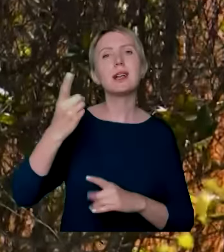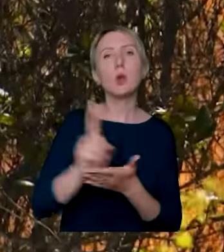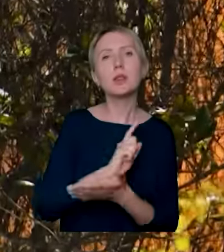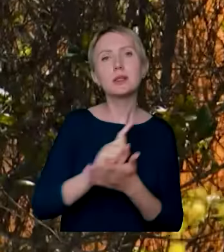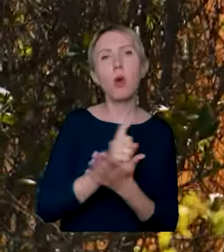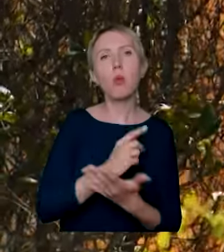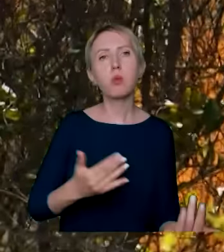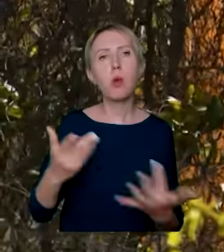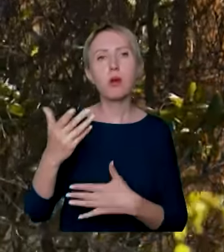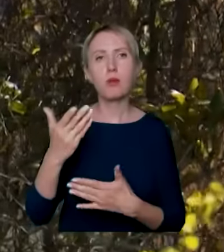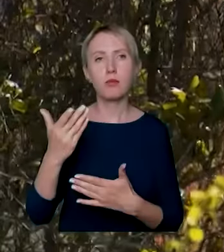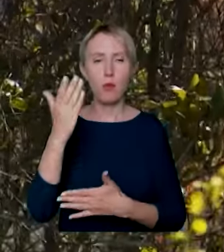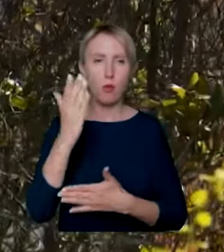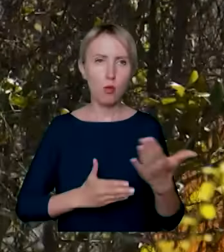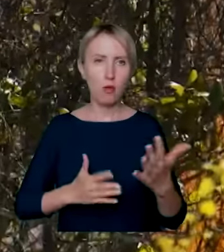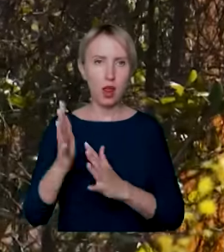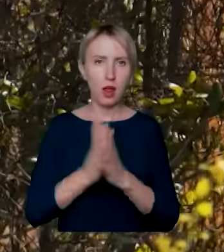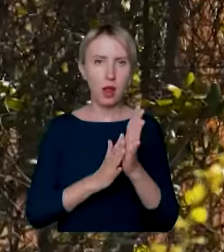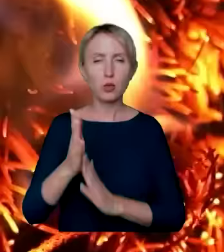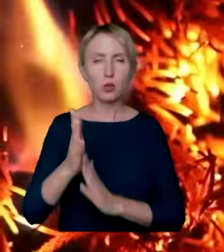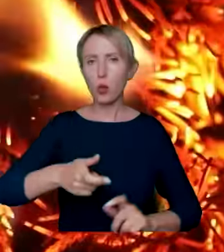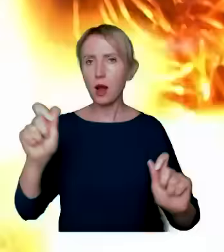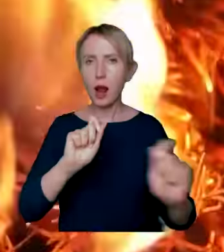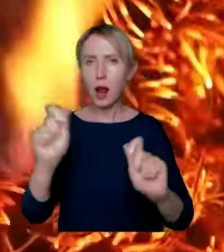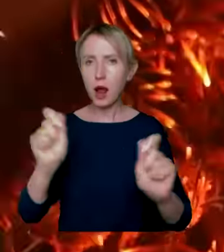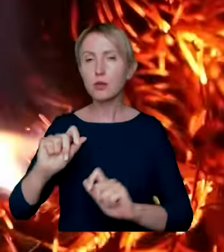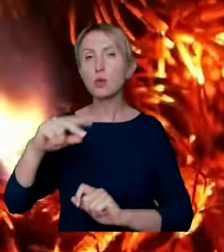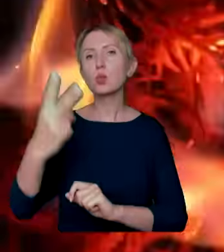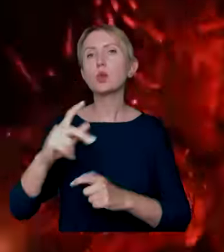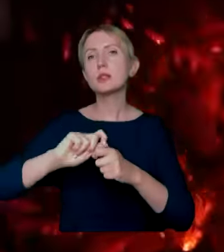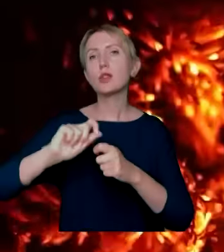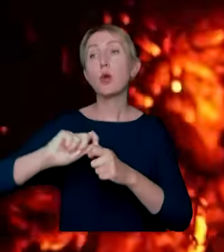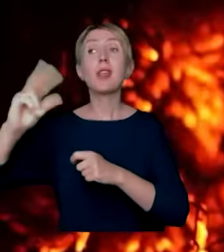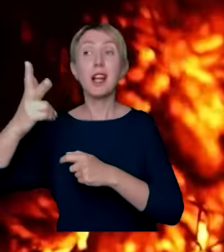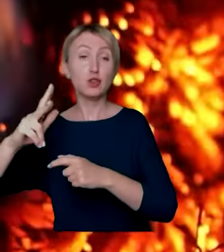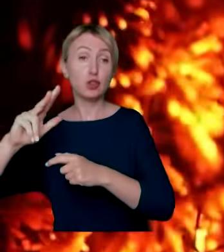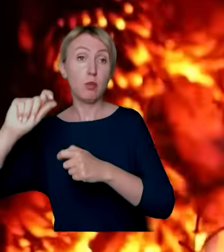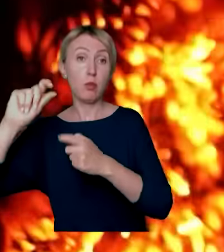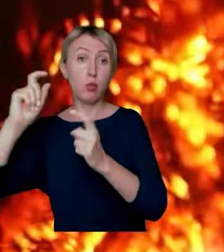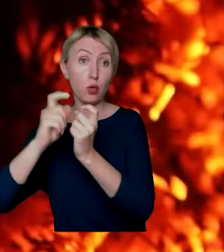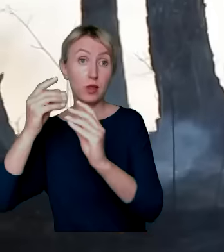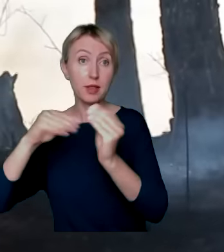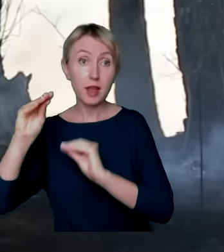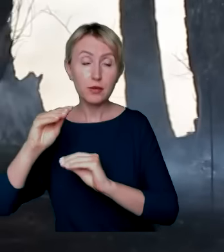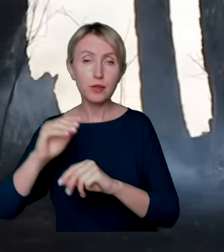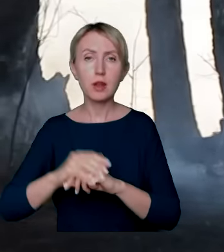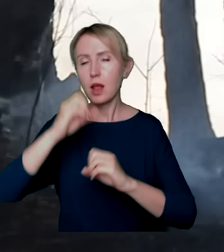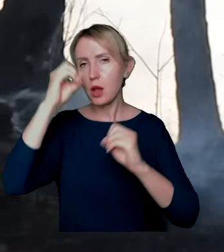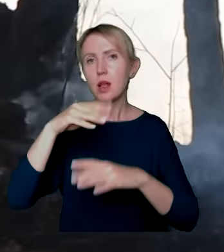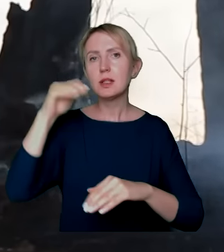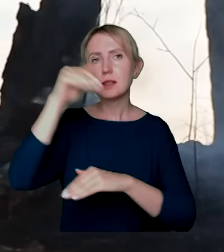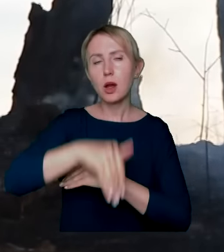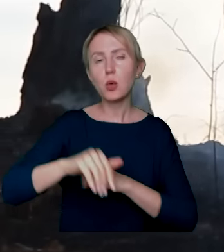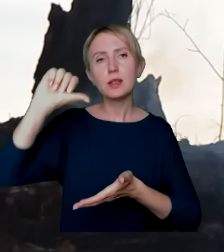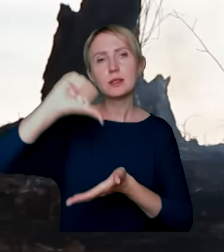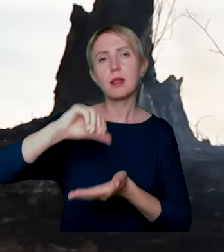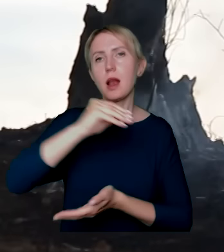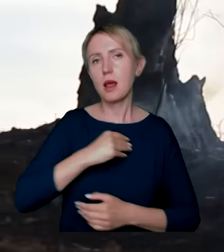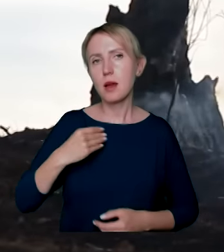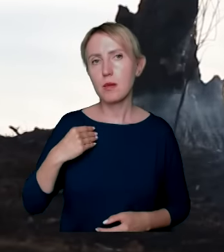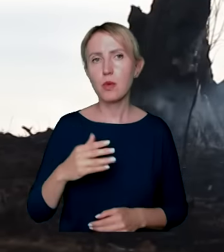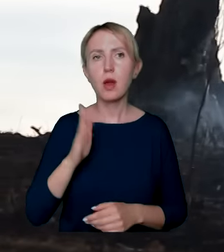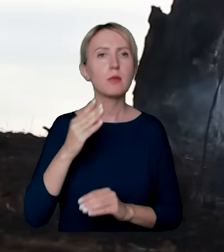połowie nadleśnictw obowiązuje alert drugiego stopnia w trzystopniowej skali. Najtrudniejsza sytuacja jest w lasach zachodniej i centralnej Polski, a będzie